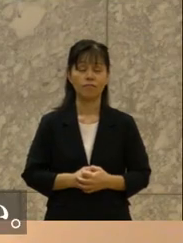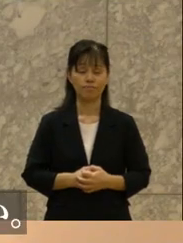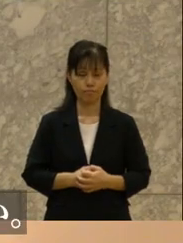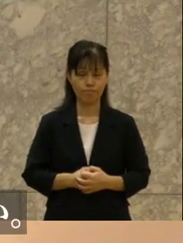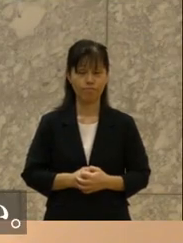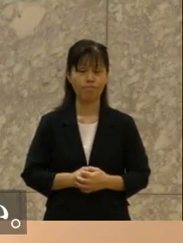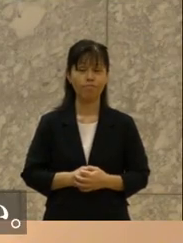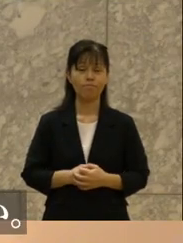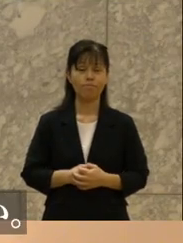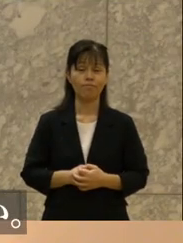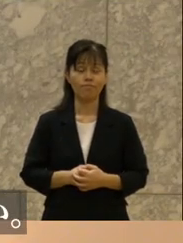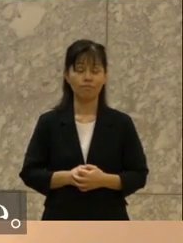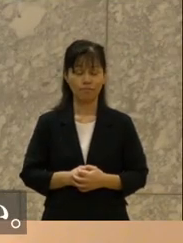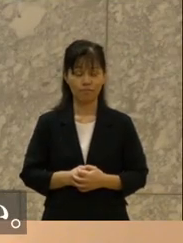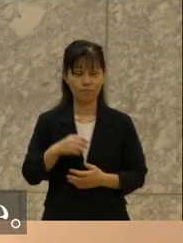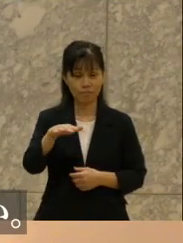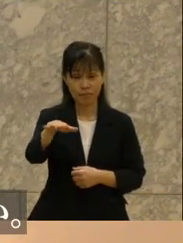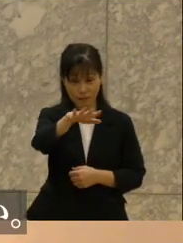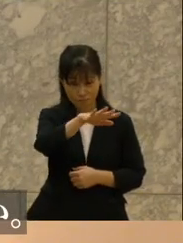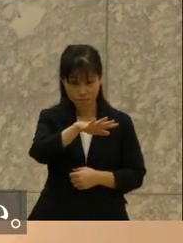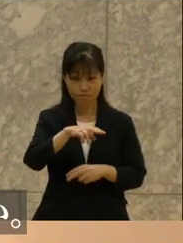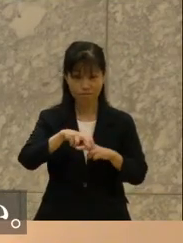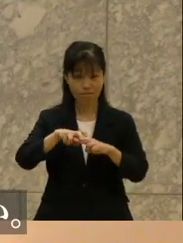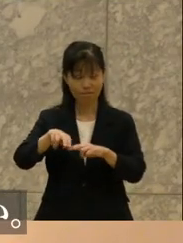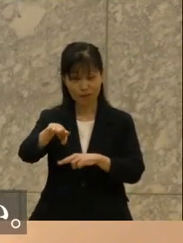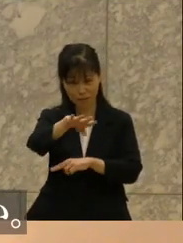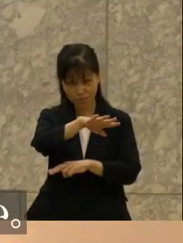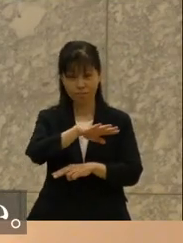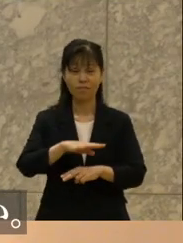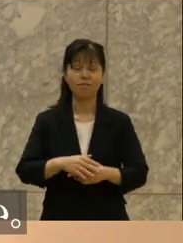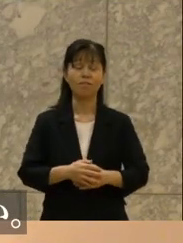どうか会場の皆さん